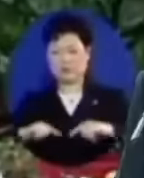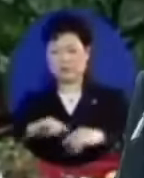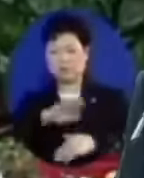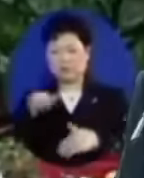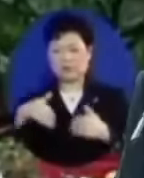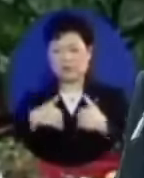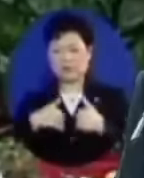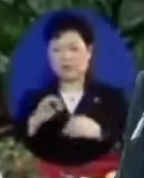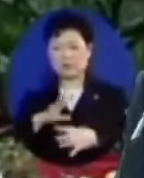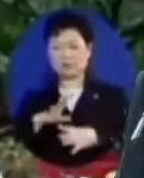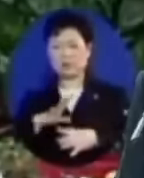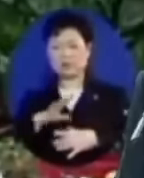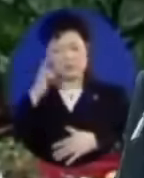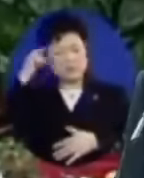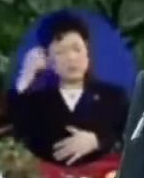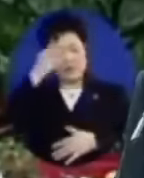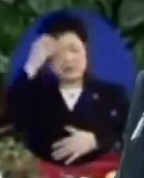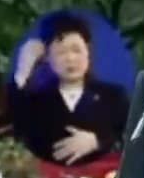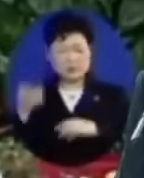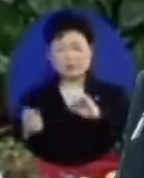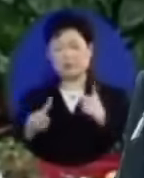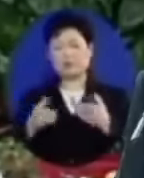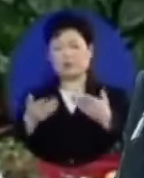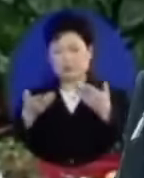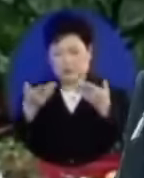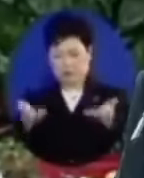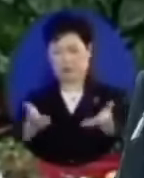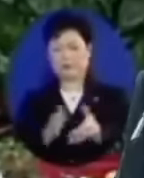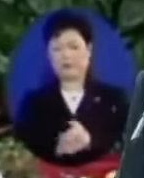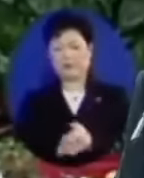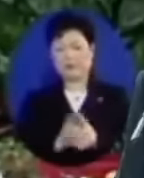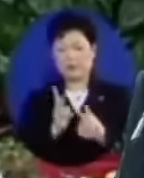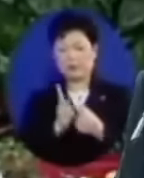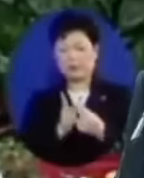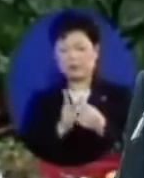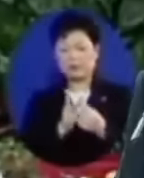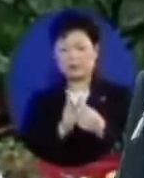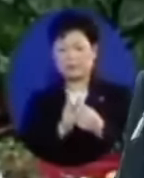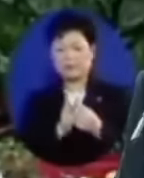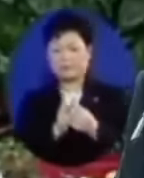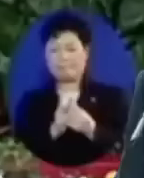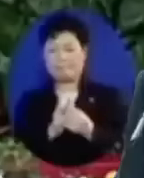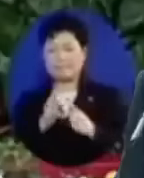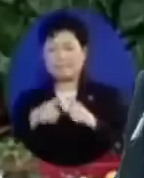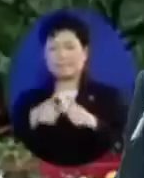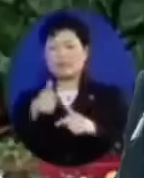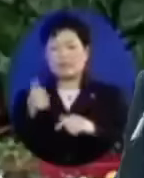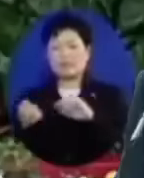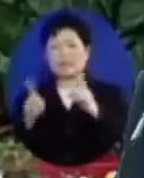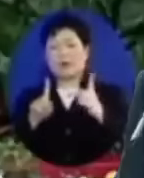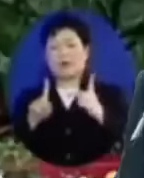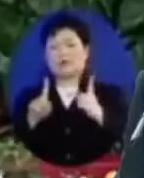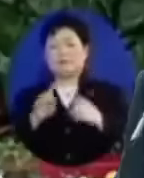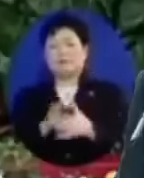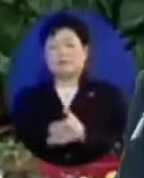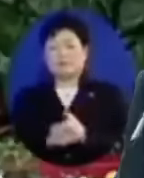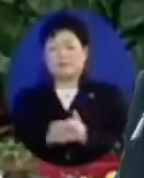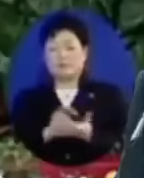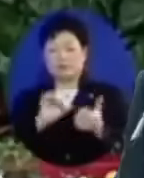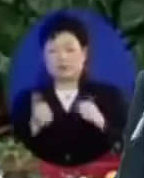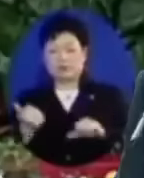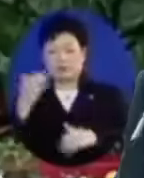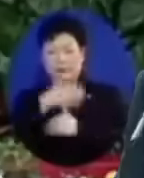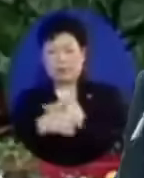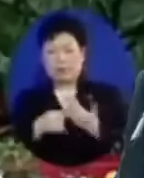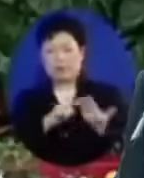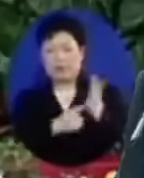우리에게 놀라운 영적인 부활을 주신 것입니다. 둘째로 예수님의 부활은 우리 죽을 몸에도